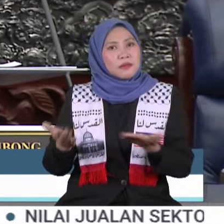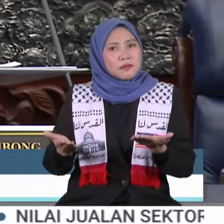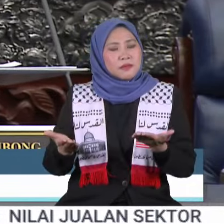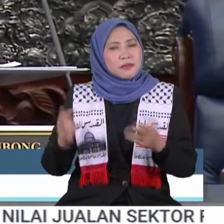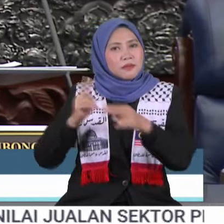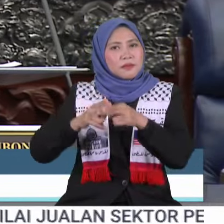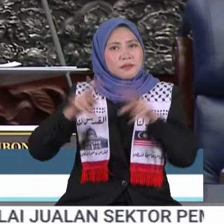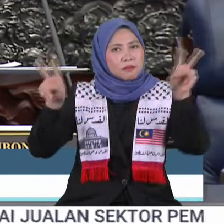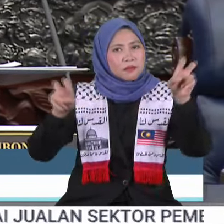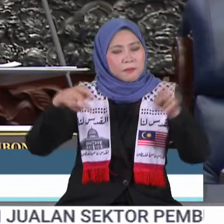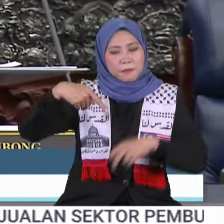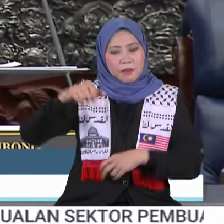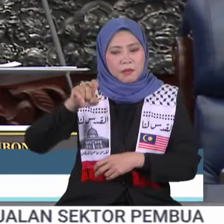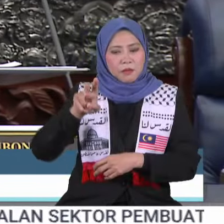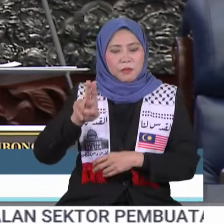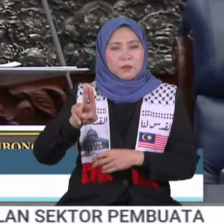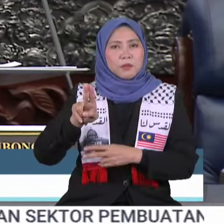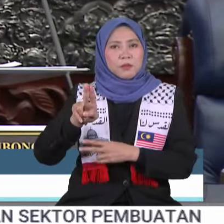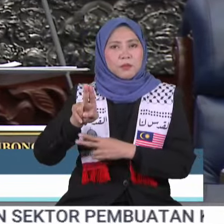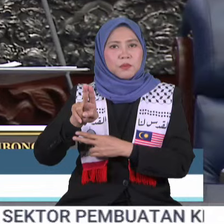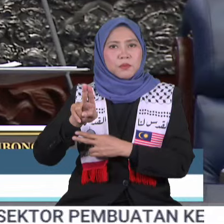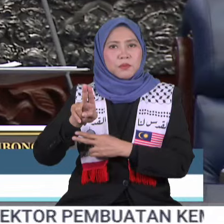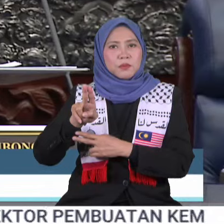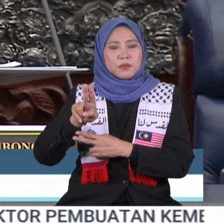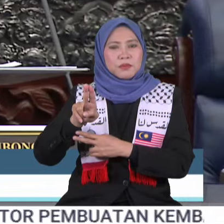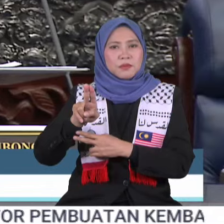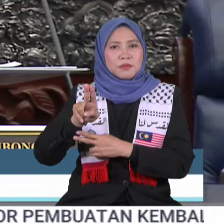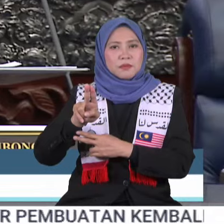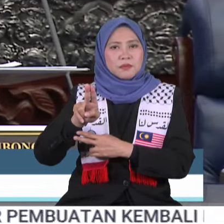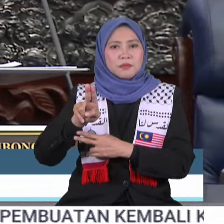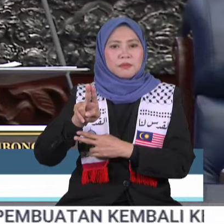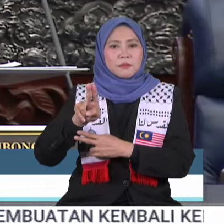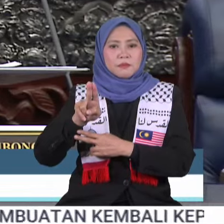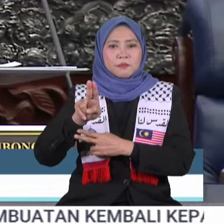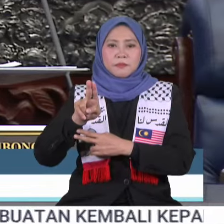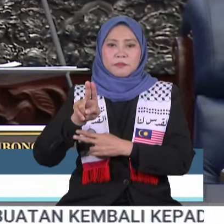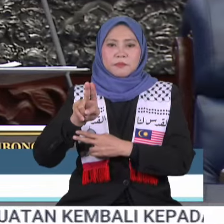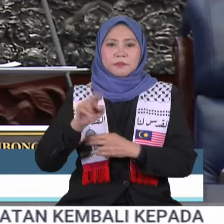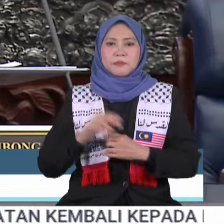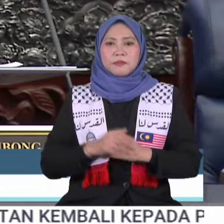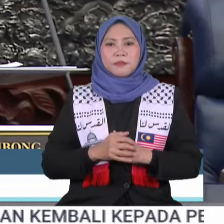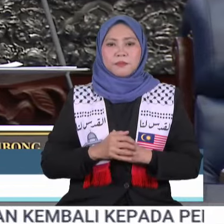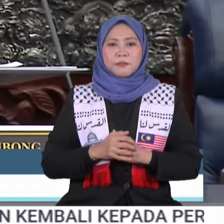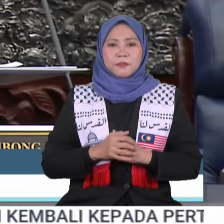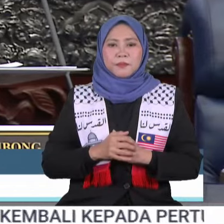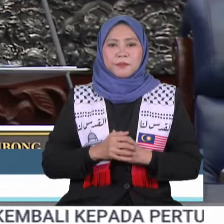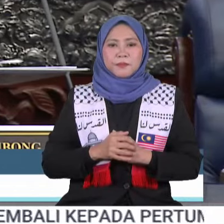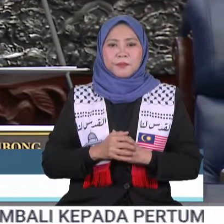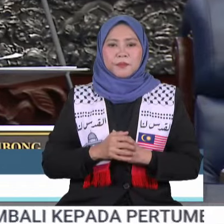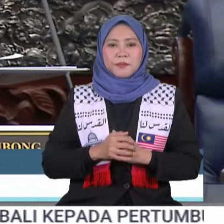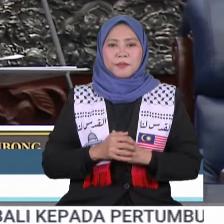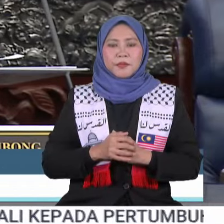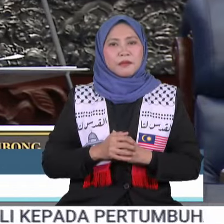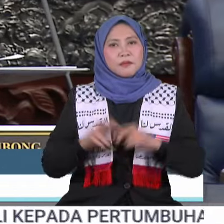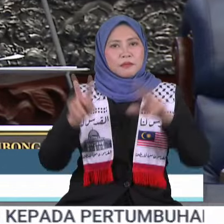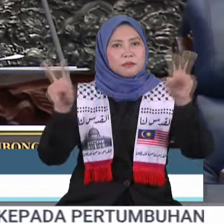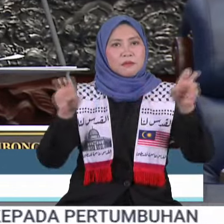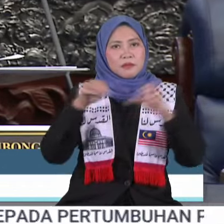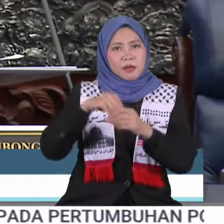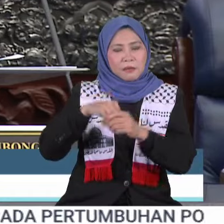telah dinamakan padu di dalam pelayan storan awam awan atau dengan izin Cloud storage